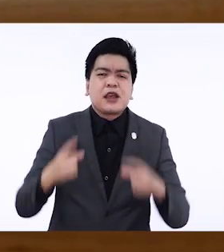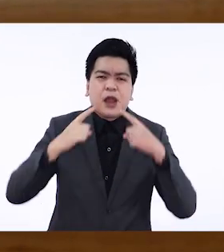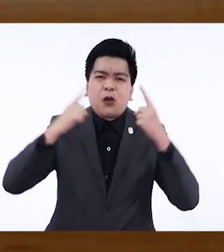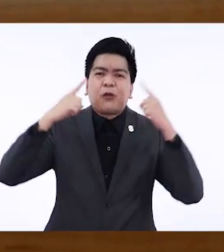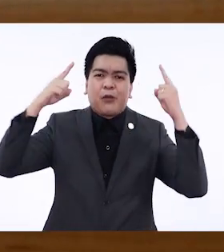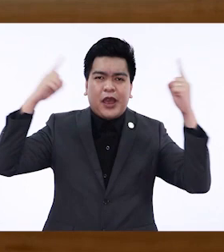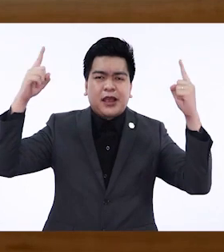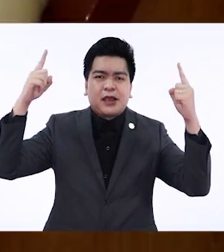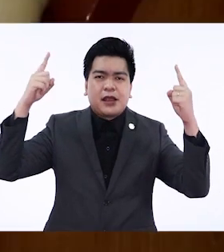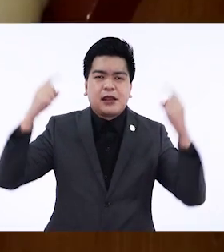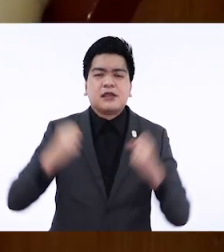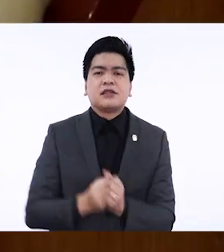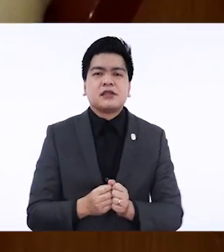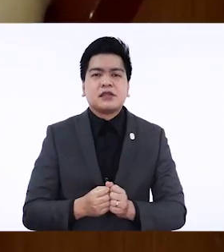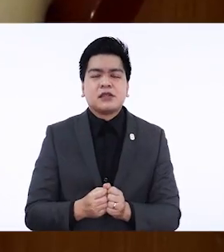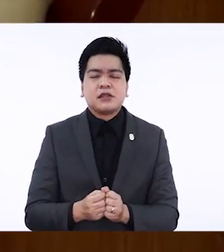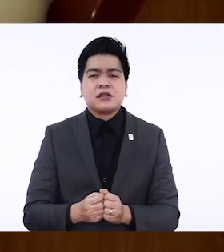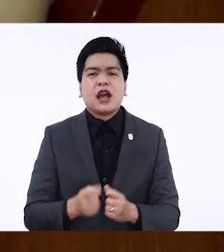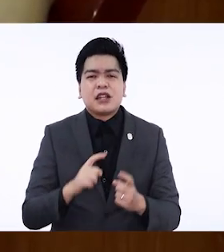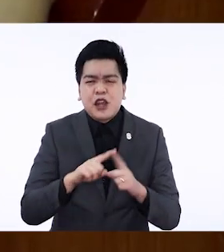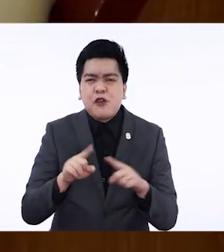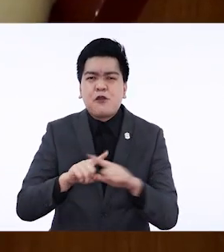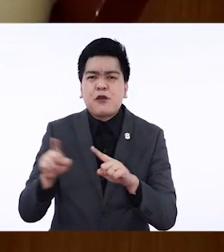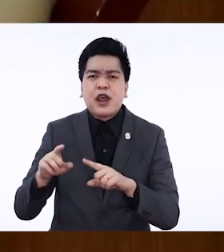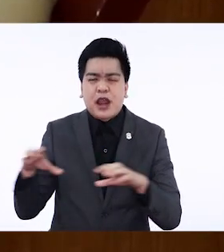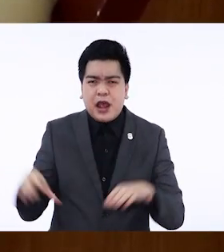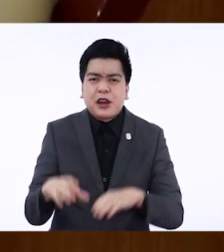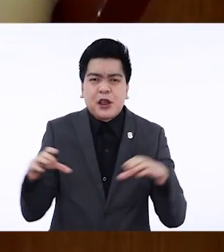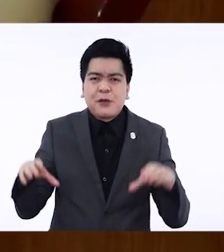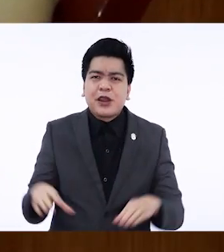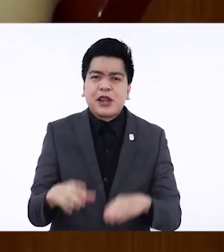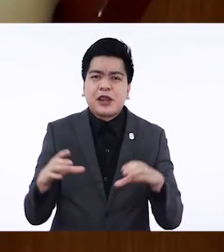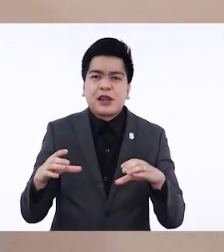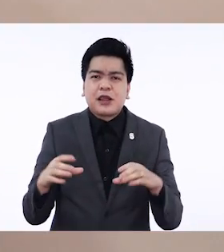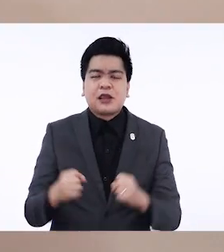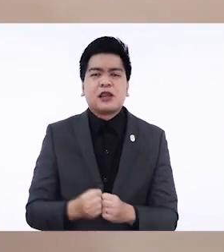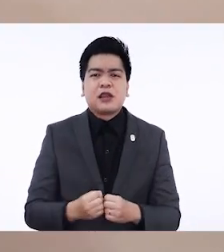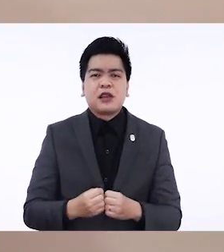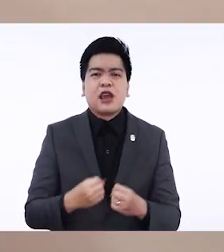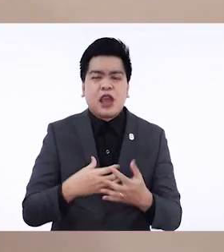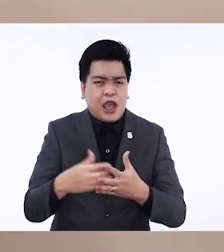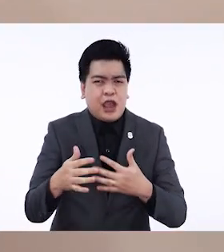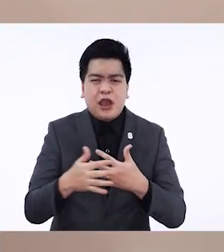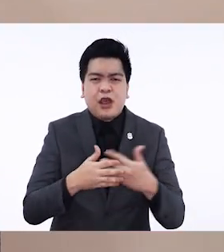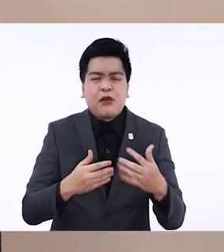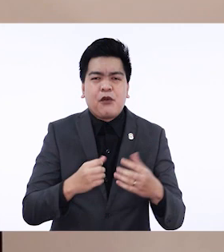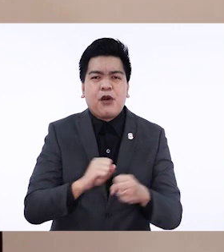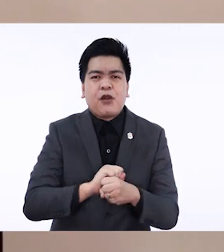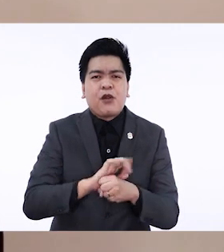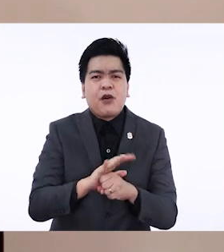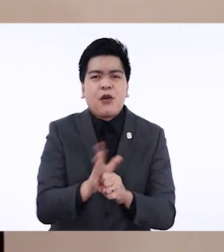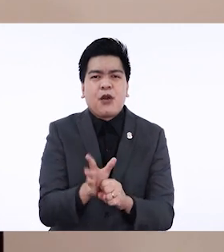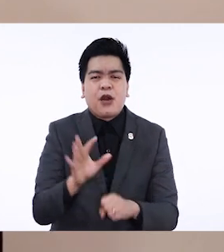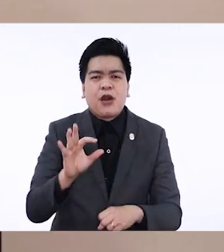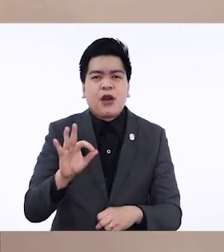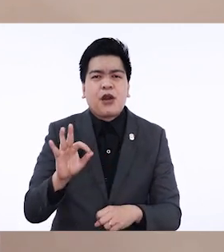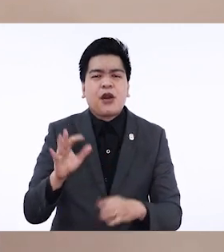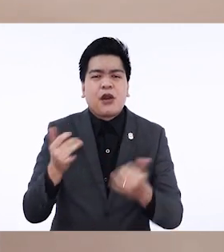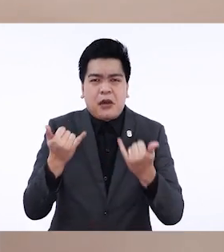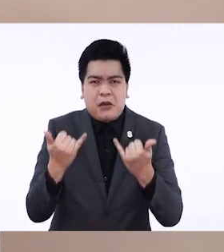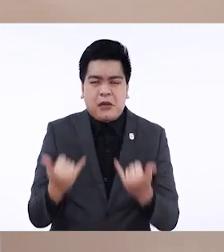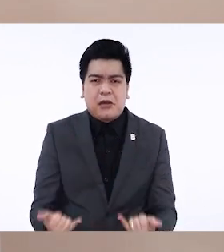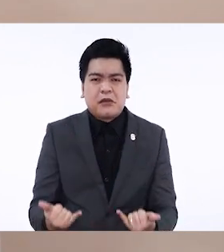tagumpay sa larangan po ng iba't ibang gawain. Kahit po na sa kasalukuyan ay